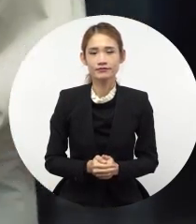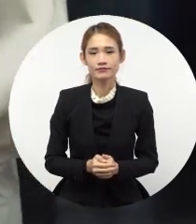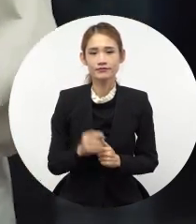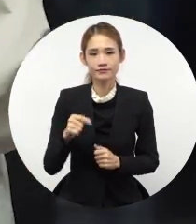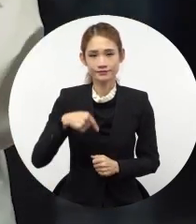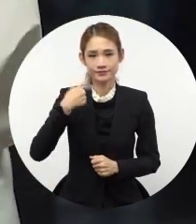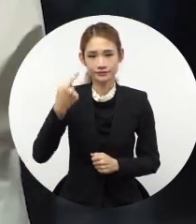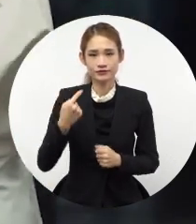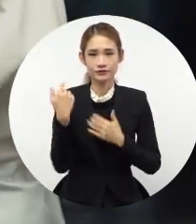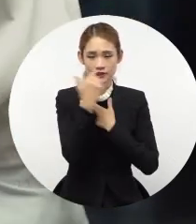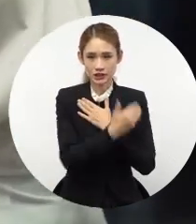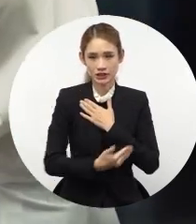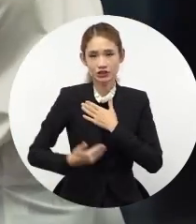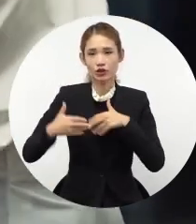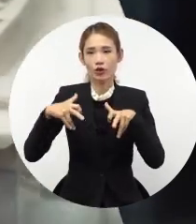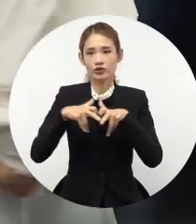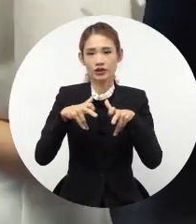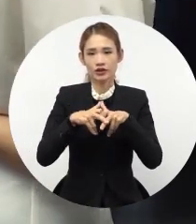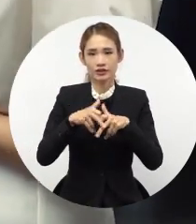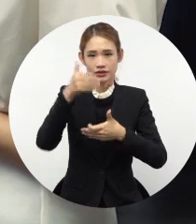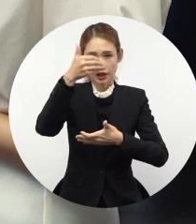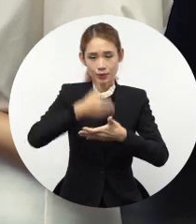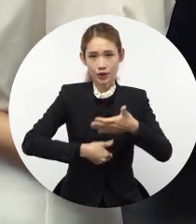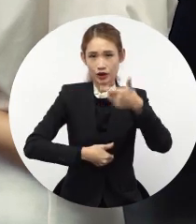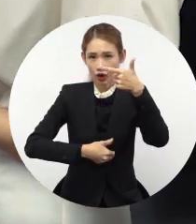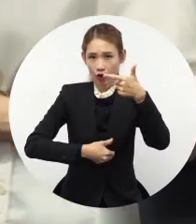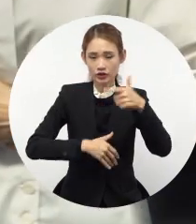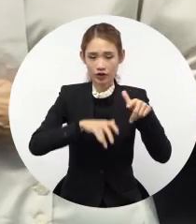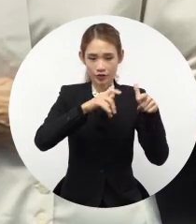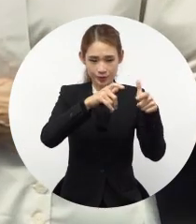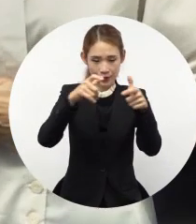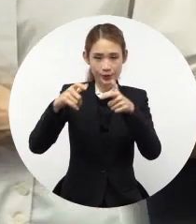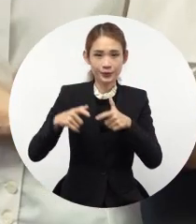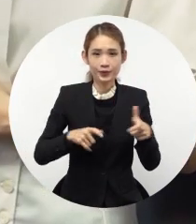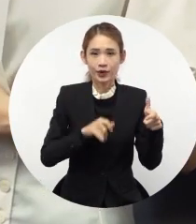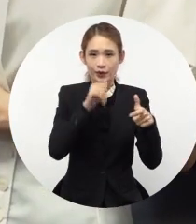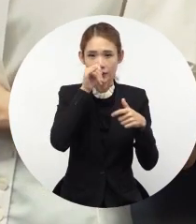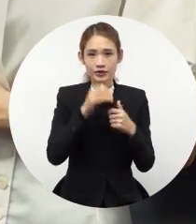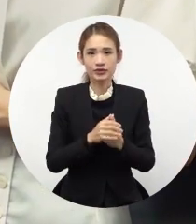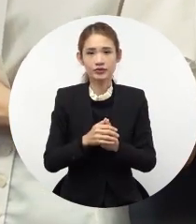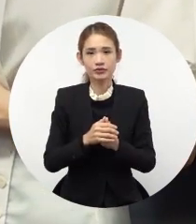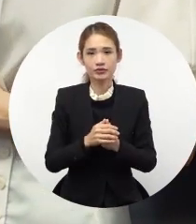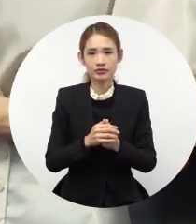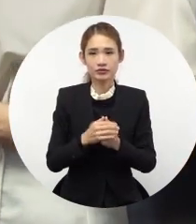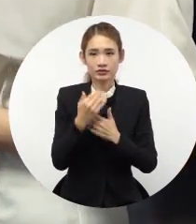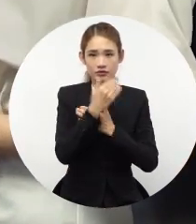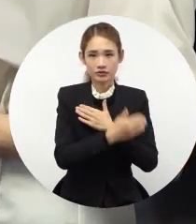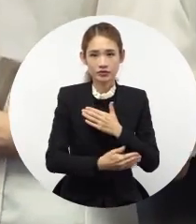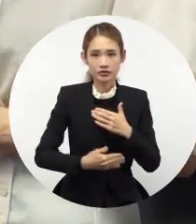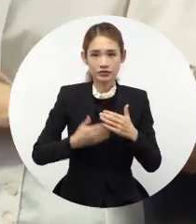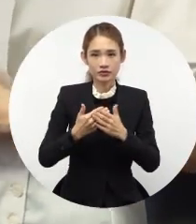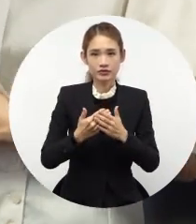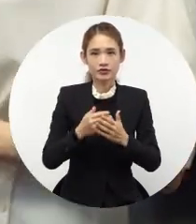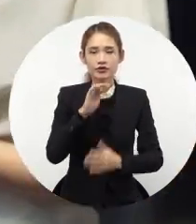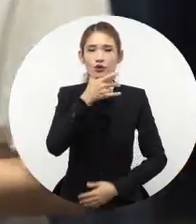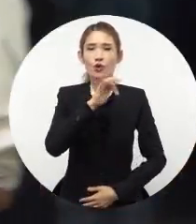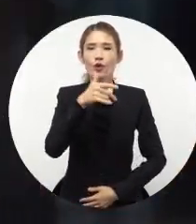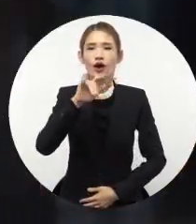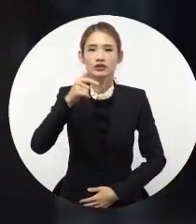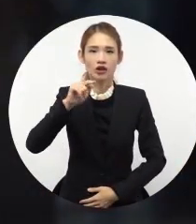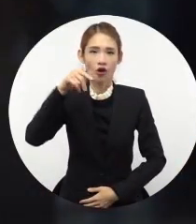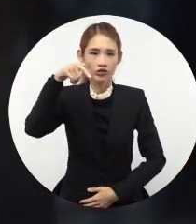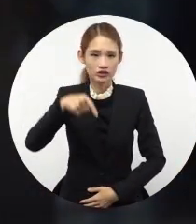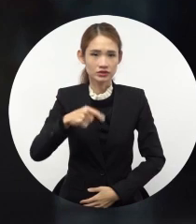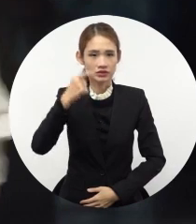그리고 신체적 장애 나머지 6가지 범주가 나와 있는데요. 뇌전증 짚어드리고 싶습니다.